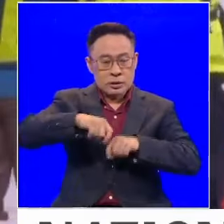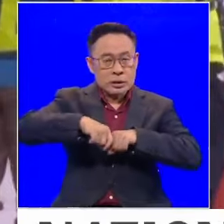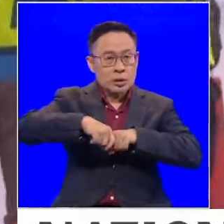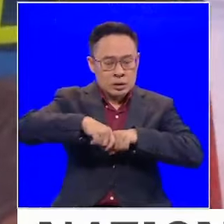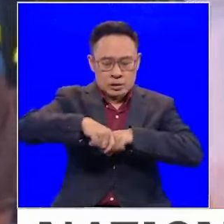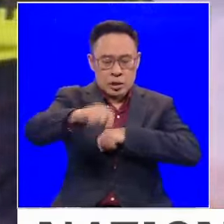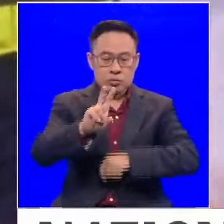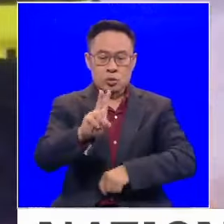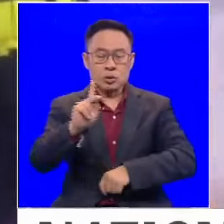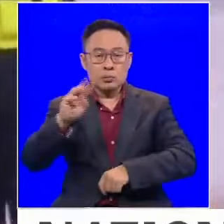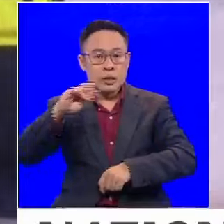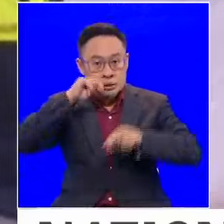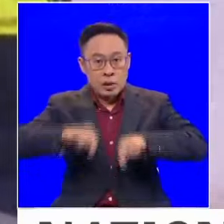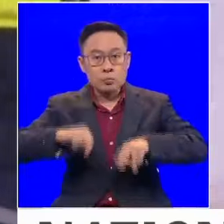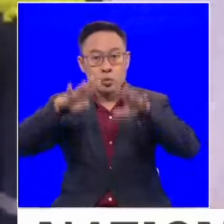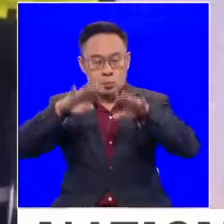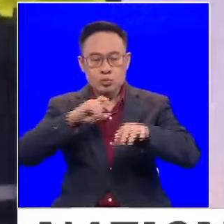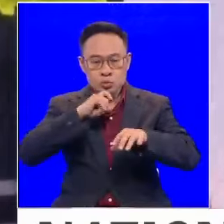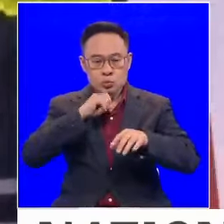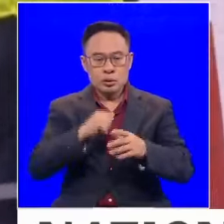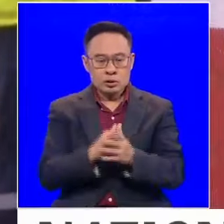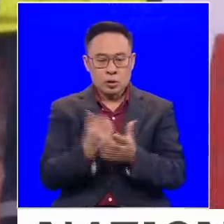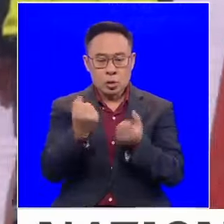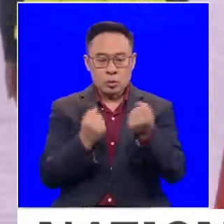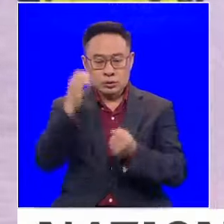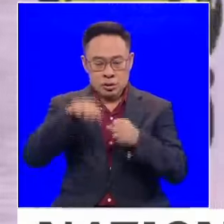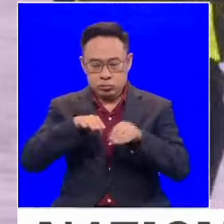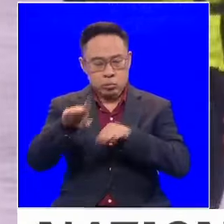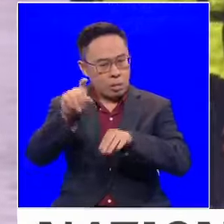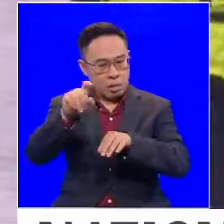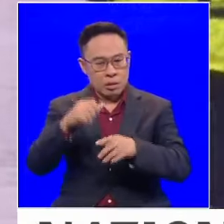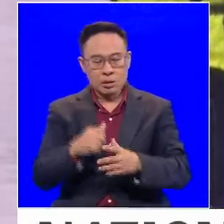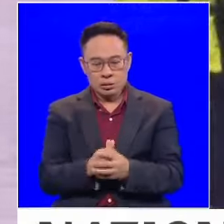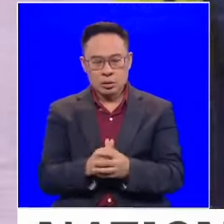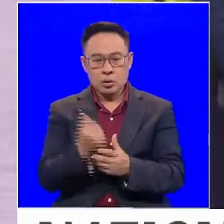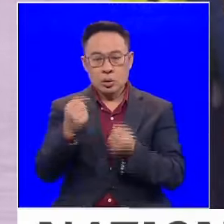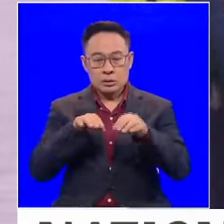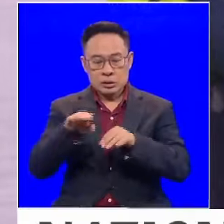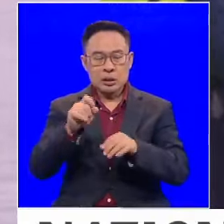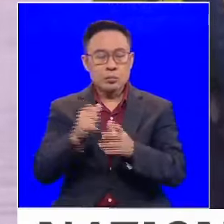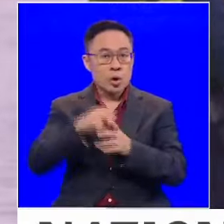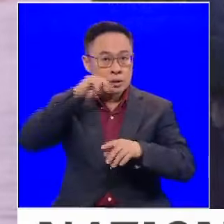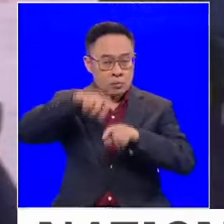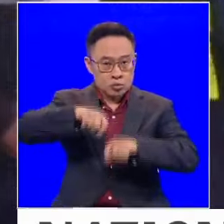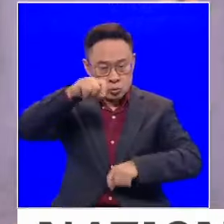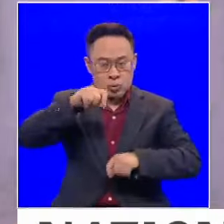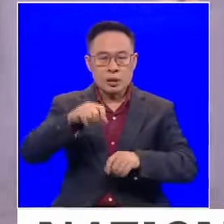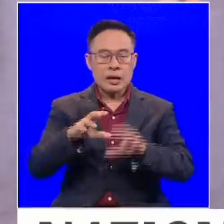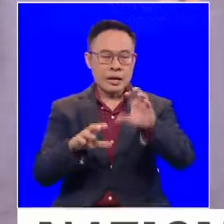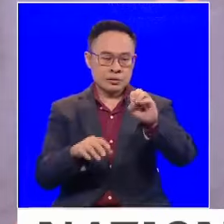คะทำให้รถเล็กเนี่ยยังไม่สามารถผ่านไปได้เพราะว่าความสูงของถนนเส้นนี้นะคะจะอยู่ที่ประมาณ50